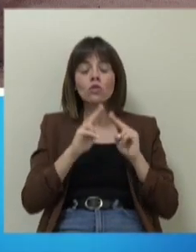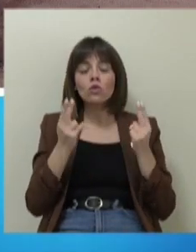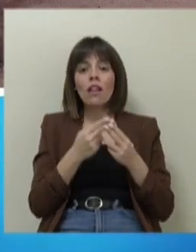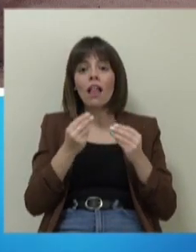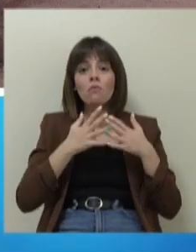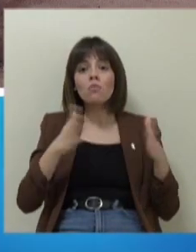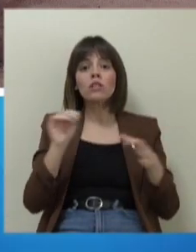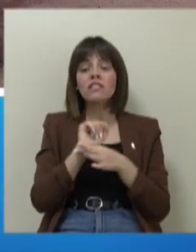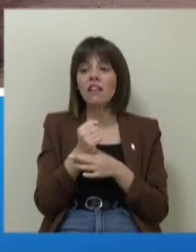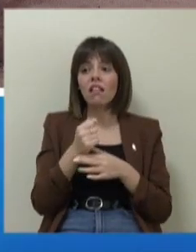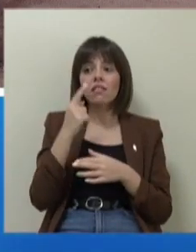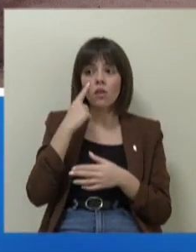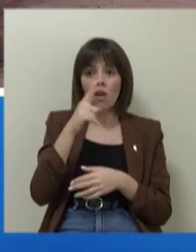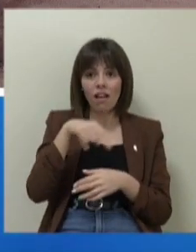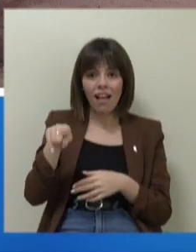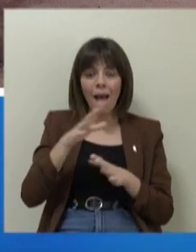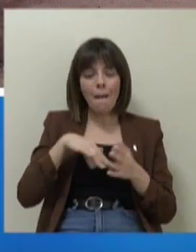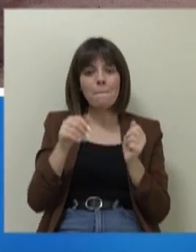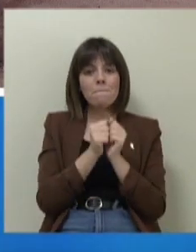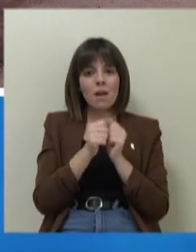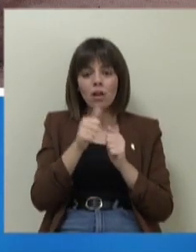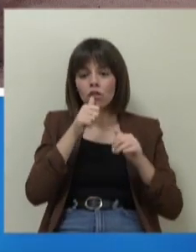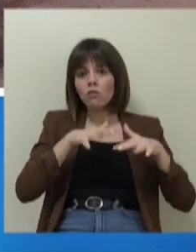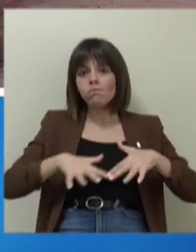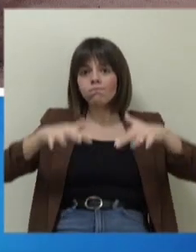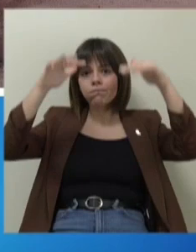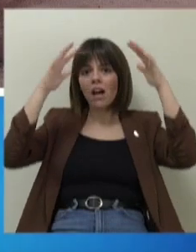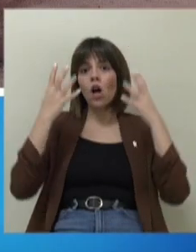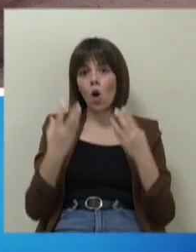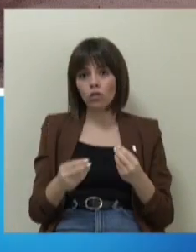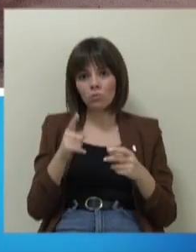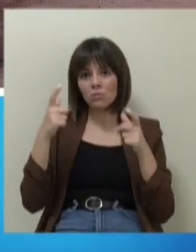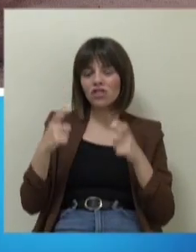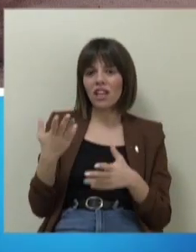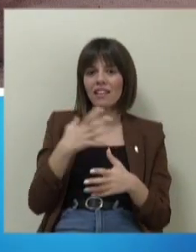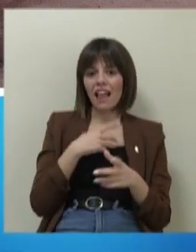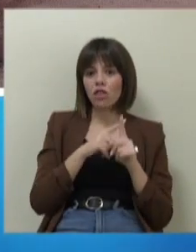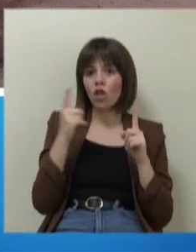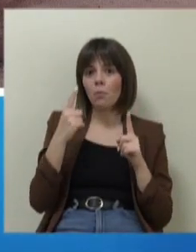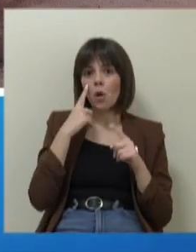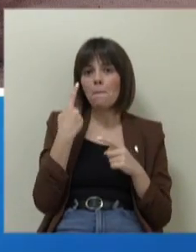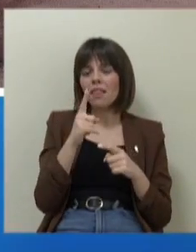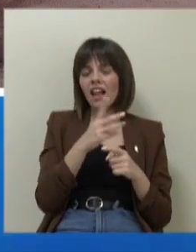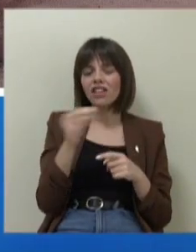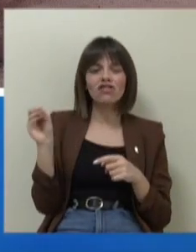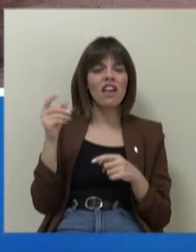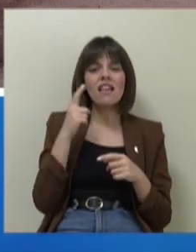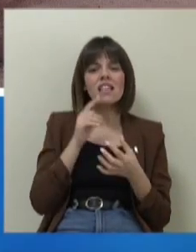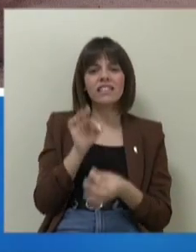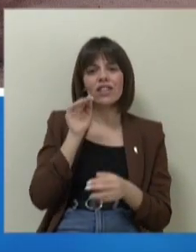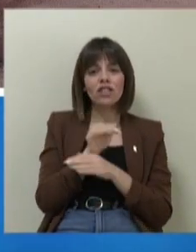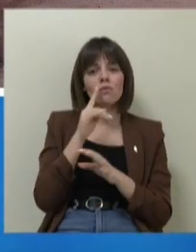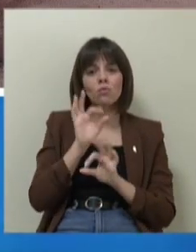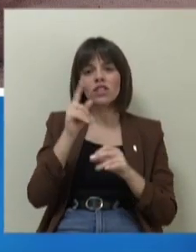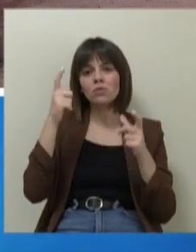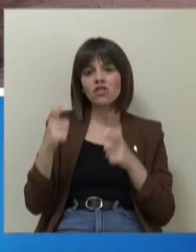eserlerinden birini hep birlikte ülkecek su altında bıraktık. Bu da bir şehir. Kendi dönemine göre binlerce insanın yaşadığı müthiş bir